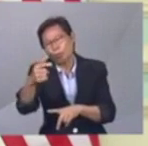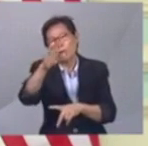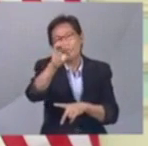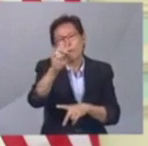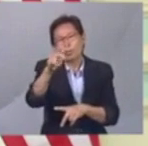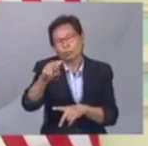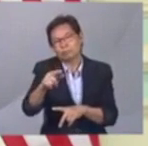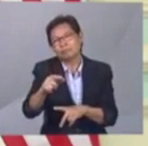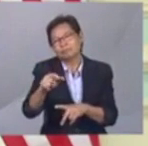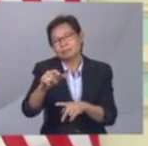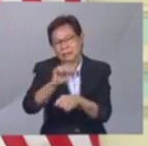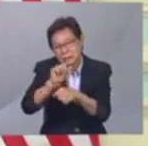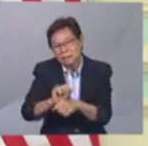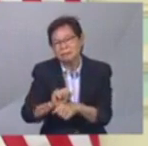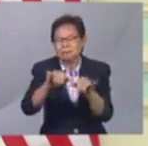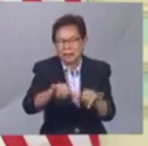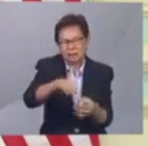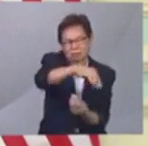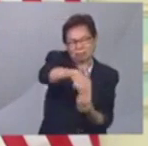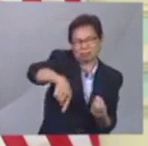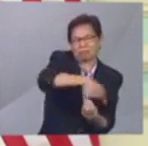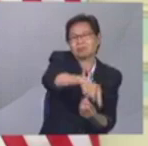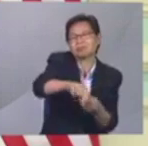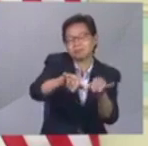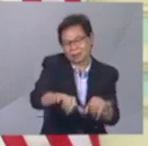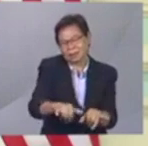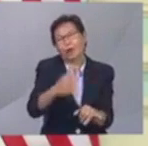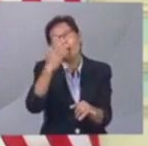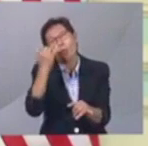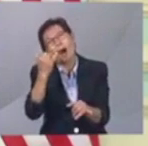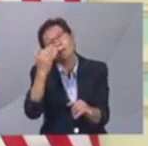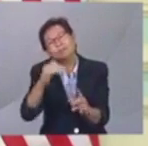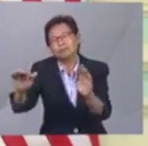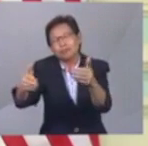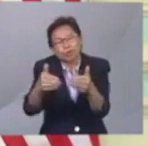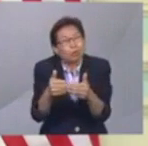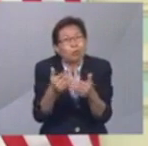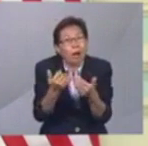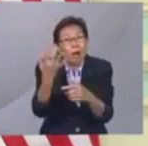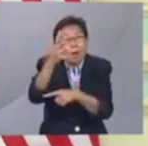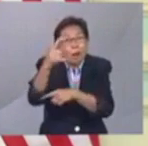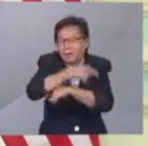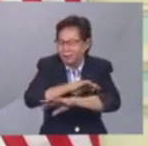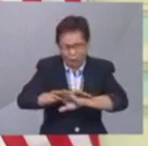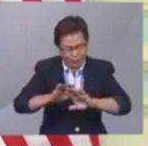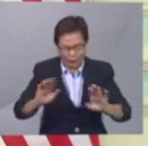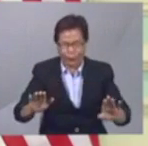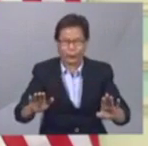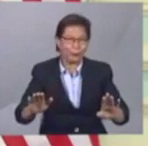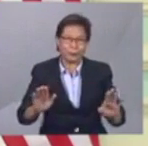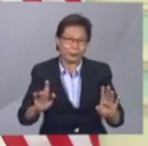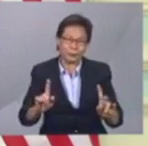mereka yang tinggal di kawasan sekitar. Jadi tujuan penutupan tersebut bukan selama 14 hari